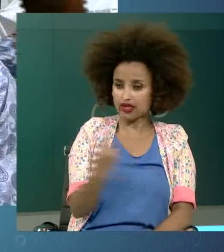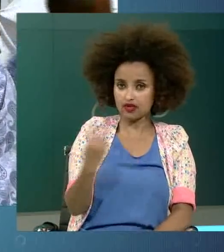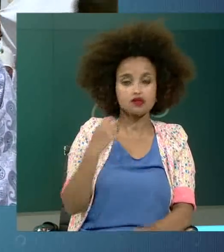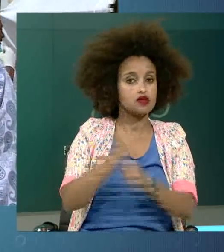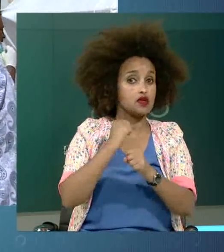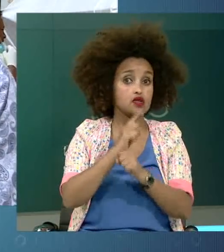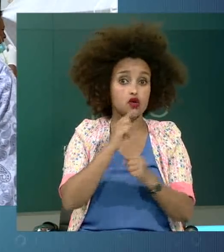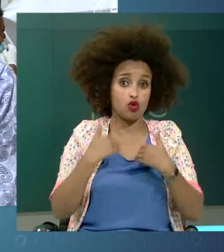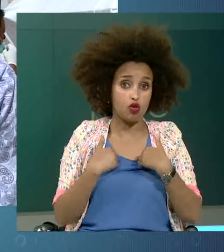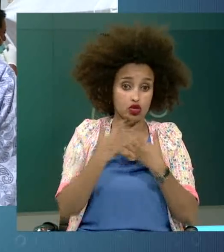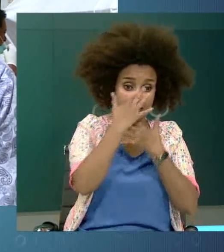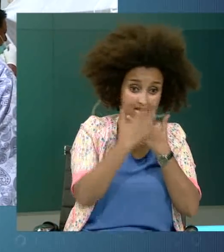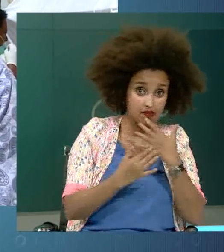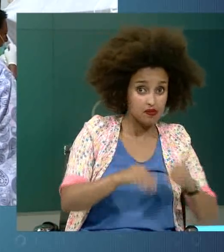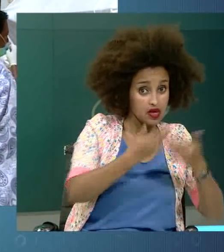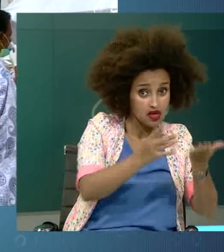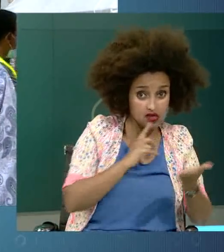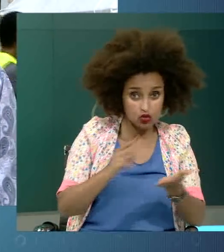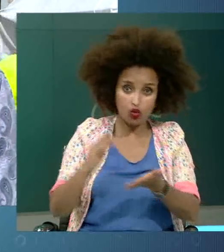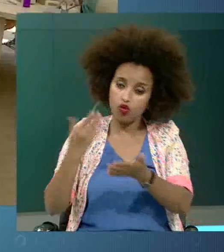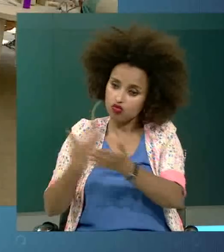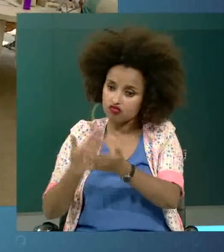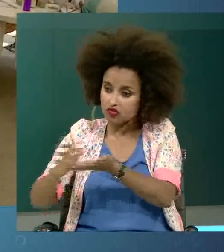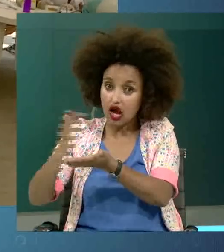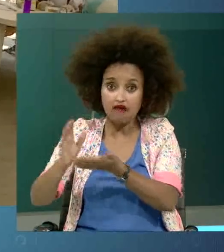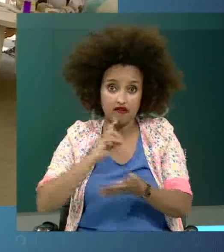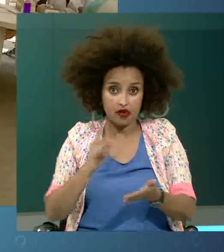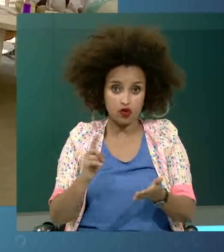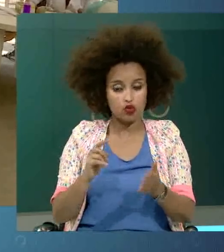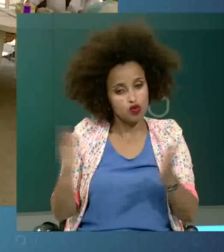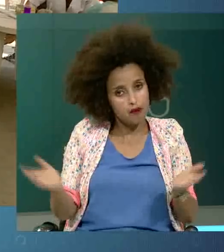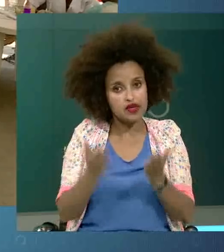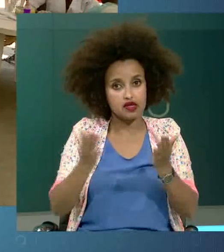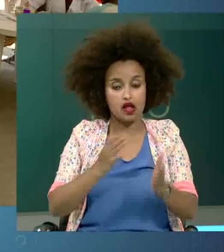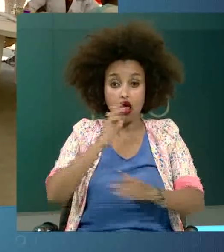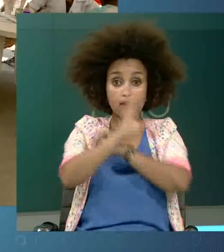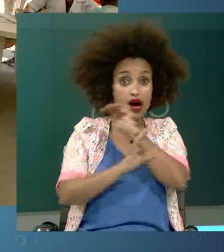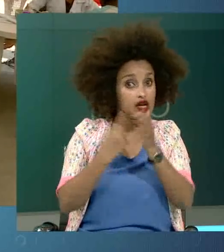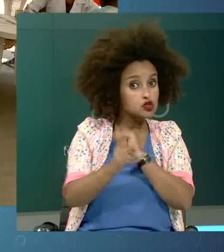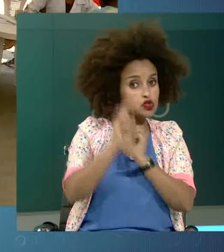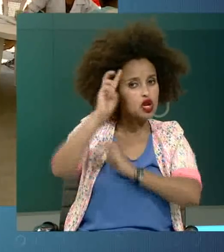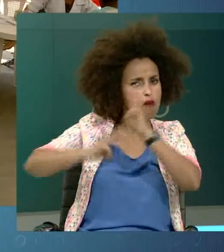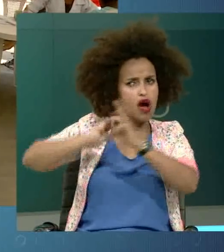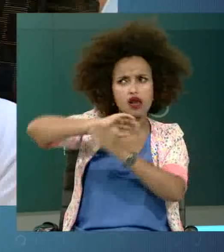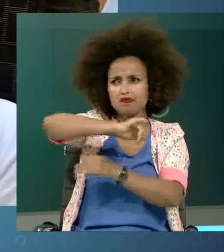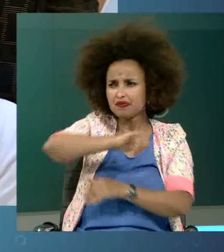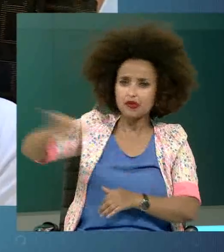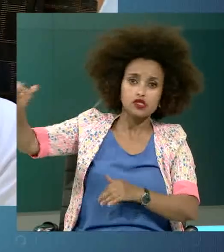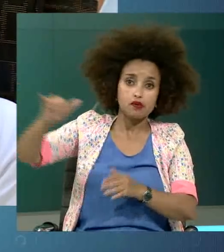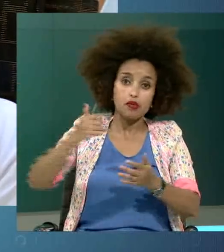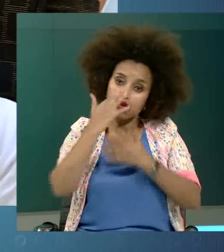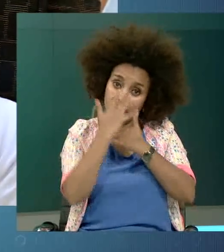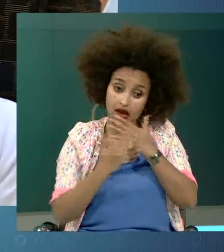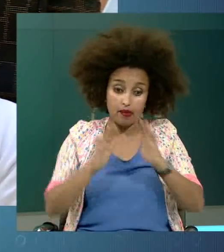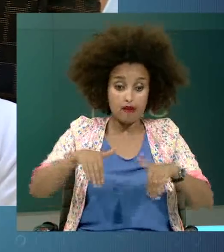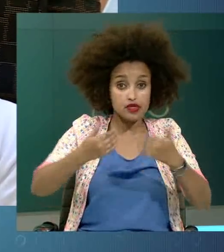ያሉትና ተግባሩ እጅግ በጣም የሚያስመሰግን ነው ብያስባለሁ። በሀገራችን አይደለም በአለም ላይ አሁን ከኮቪድ-19 ጋር ተያይዞ የደም ለጋሾች ቁጥር